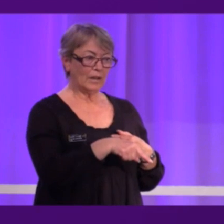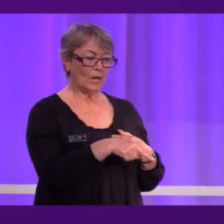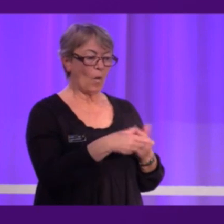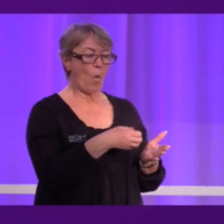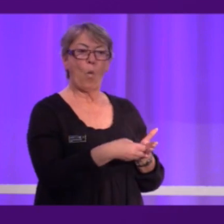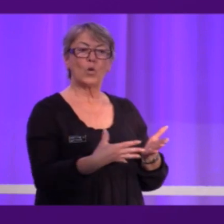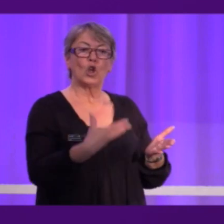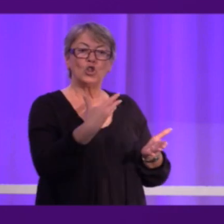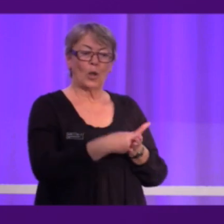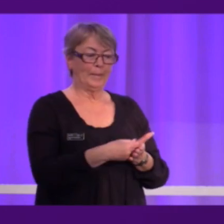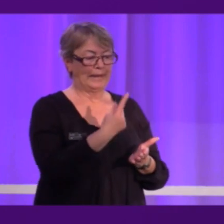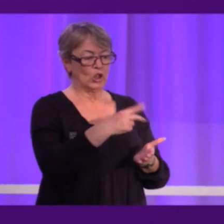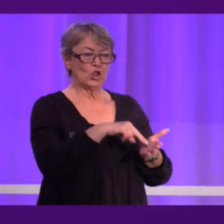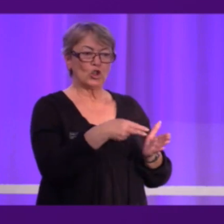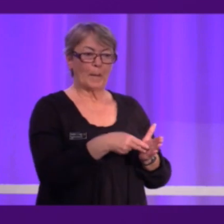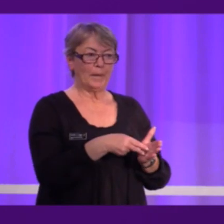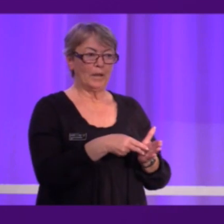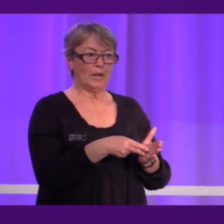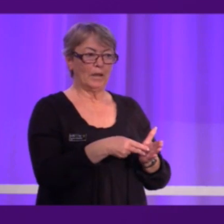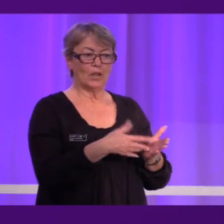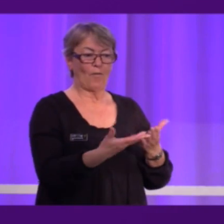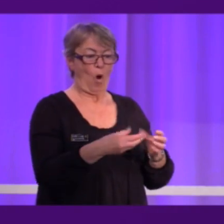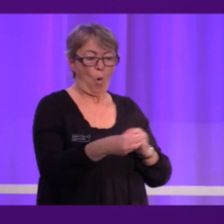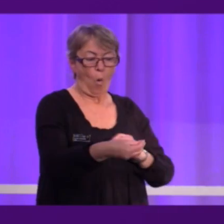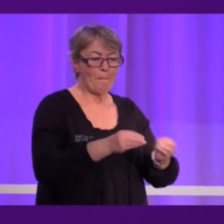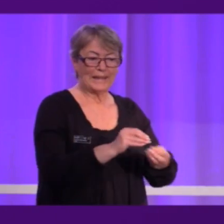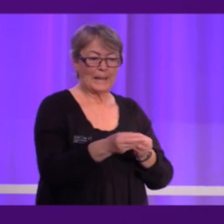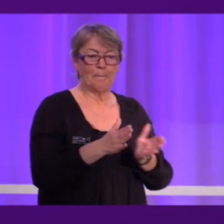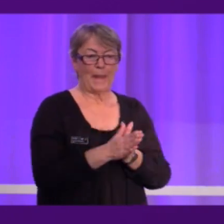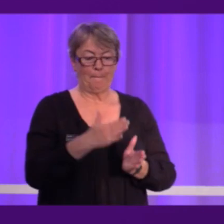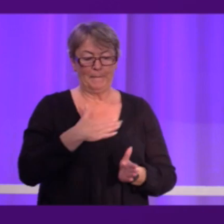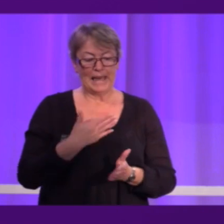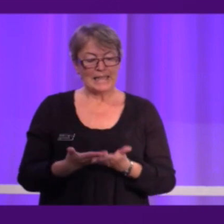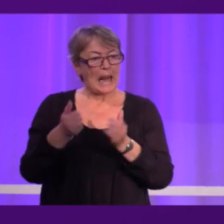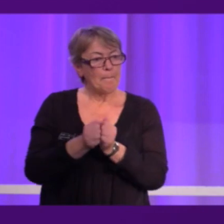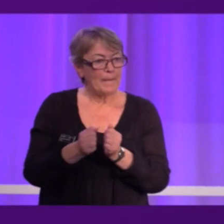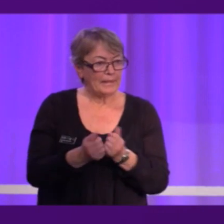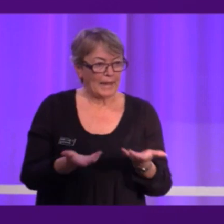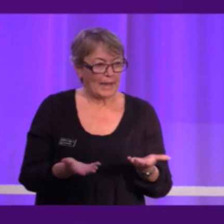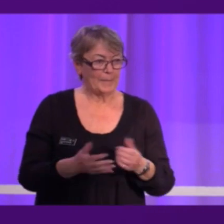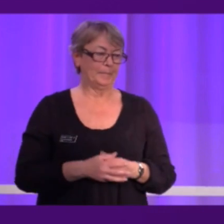hade köpt in ett system som inte var kompatibelt med mina hjälpmedel.